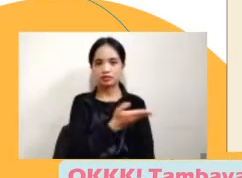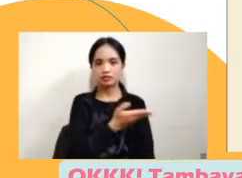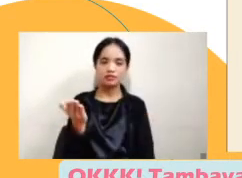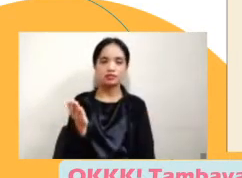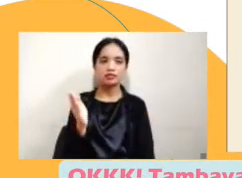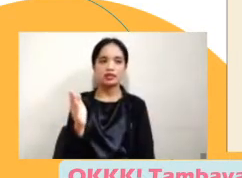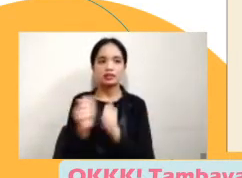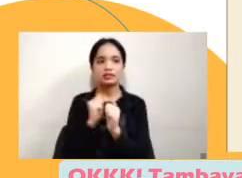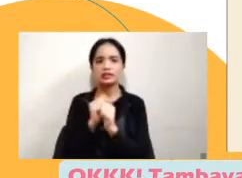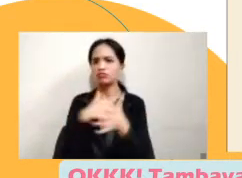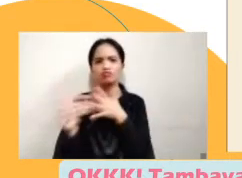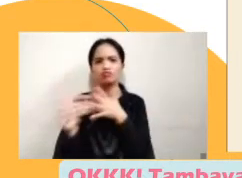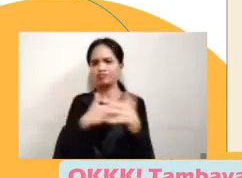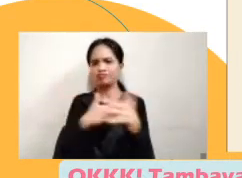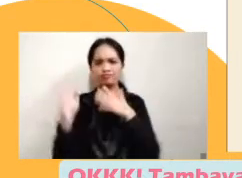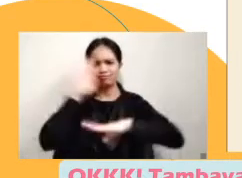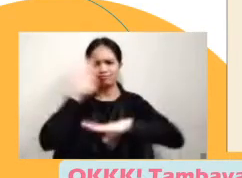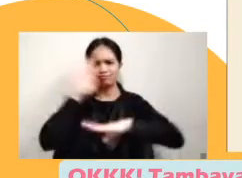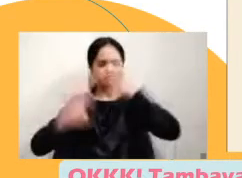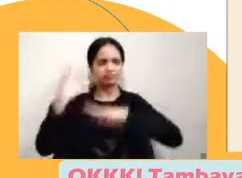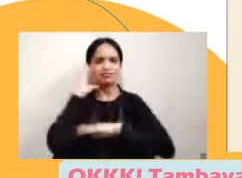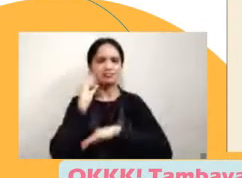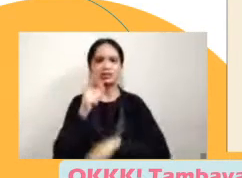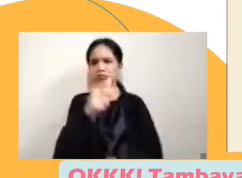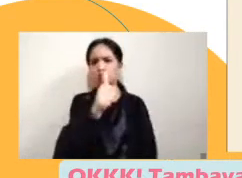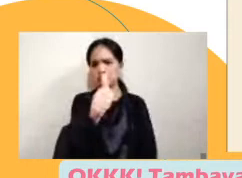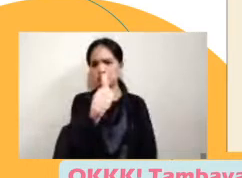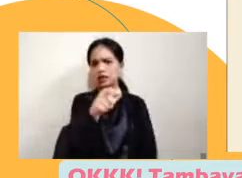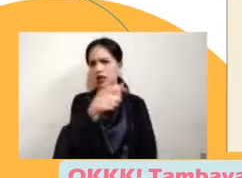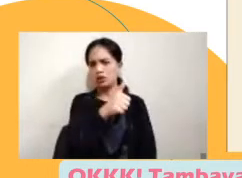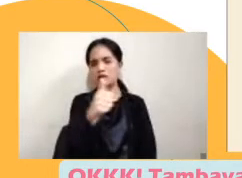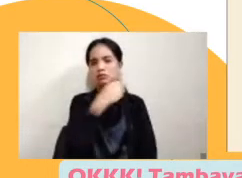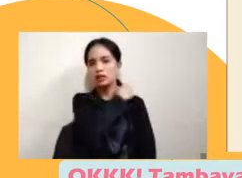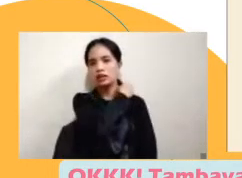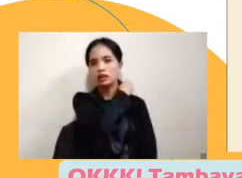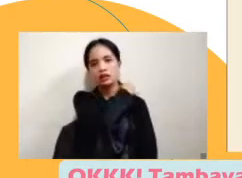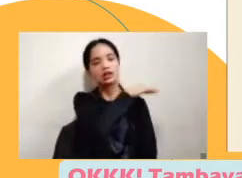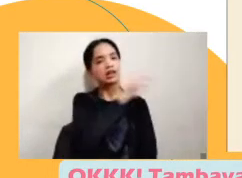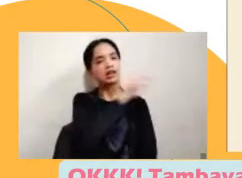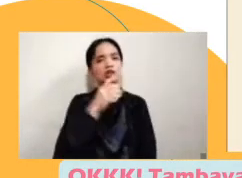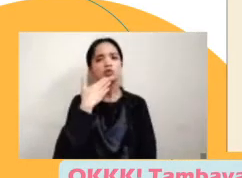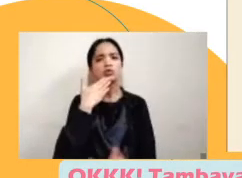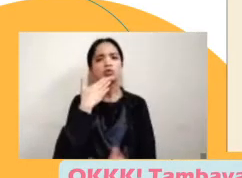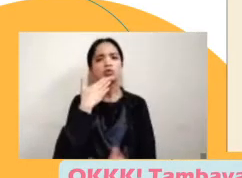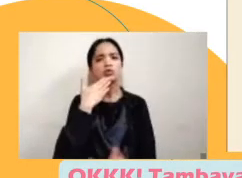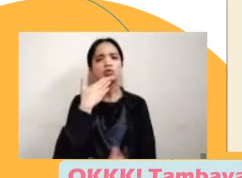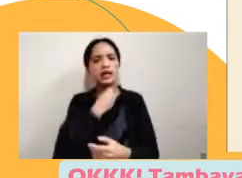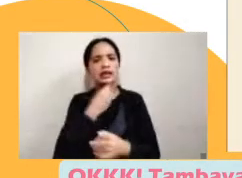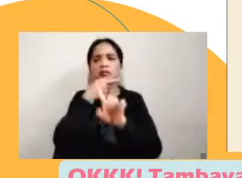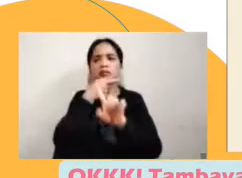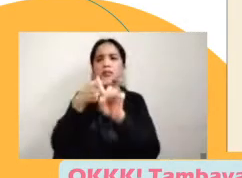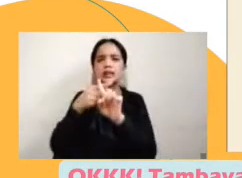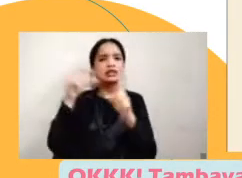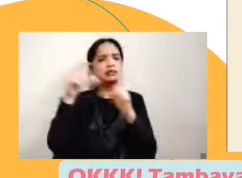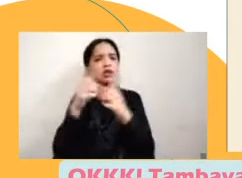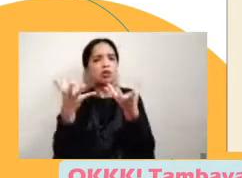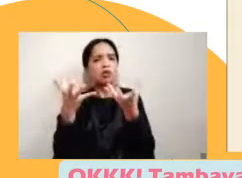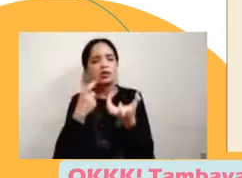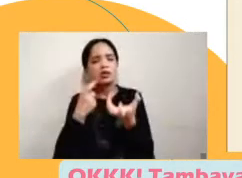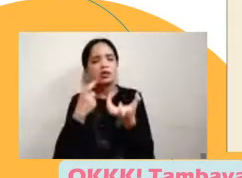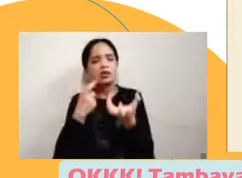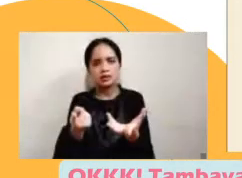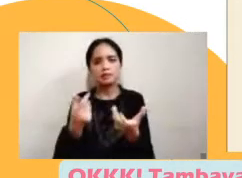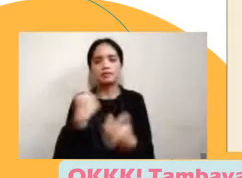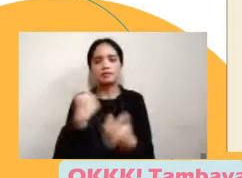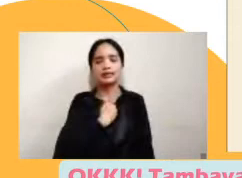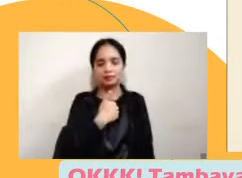ng pagsubok, no, kayo nang bahala kung ano pa yung mga magagandang salita na gusto niyong sabihin sa inyong